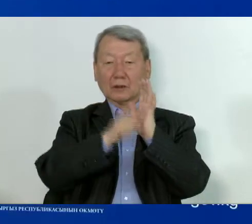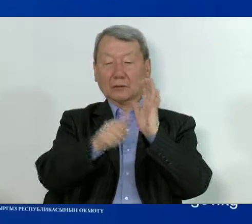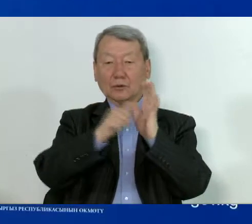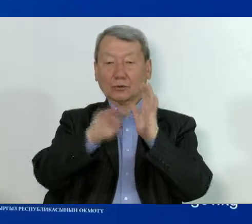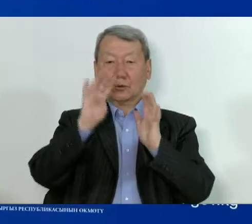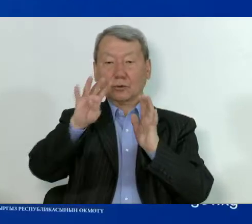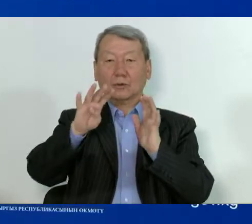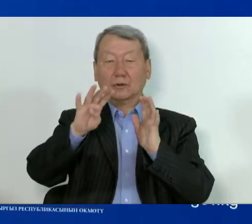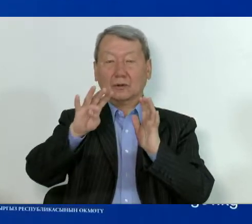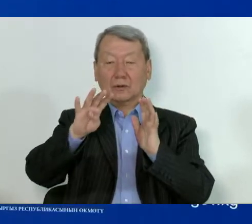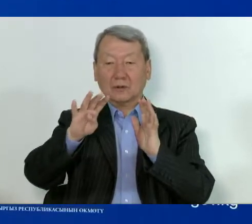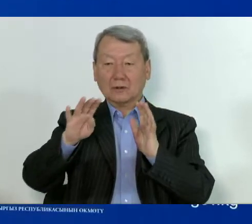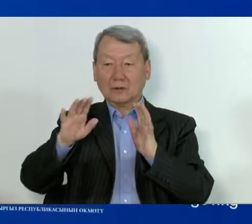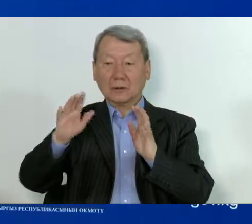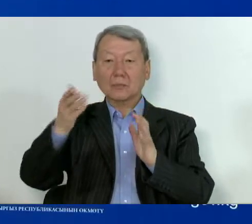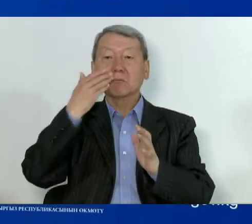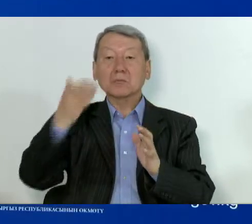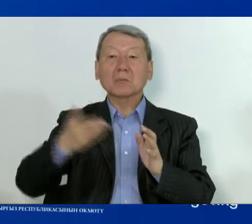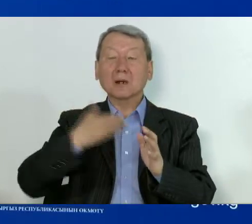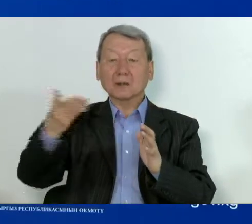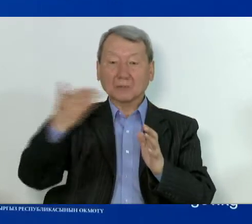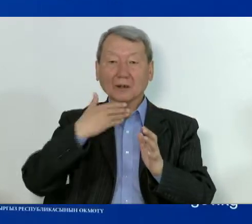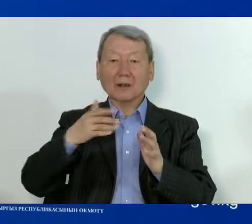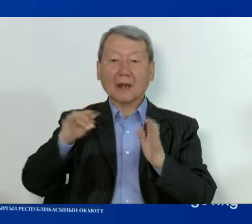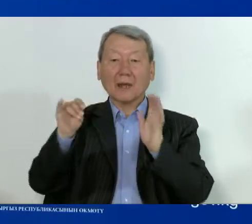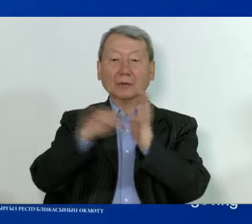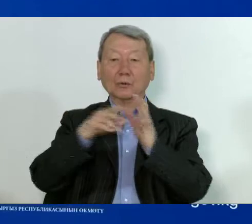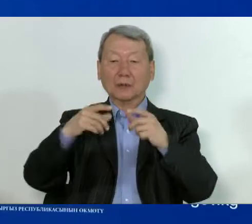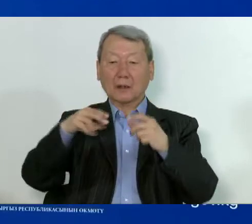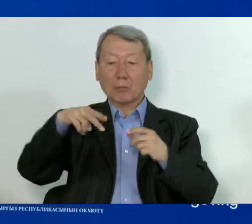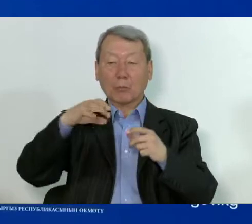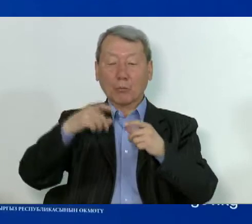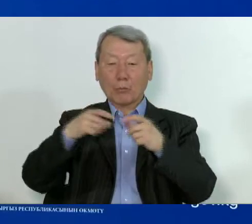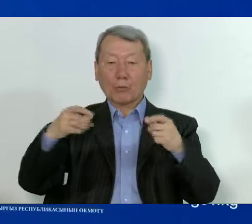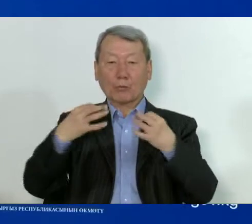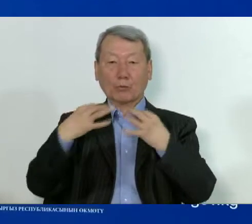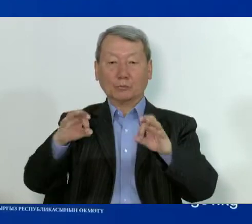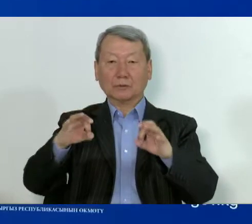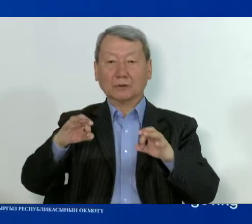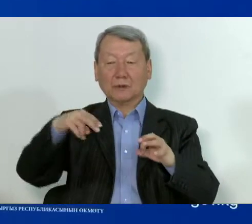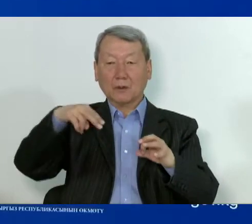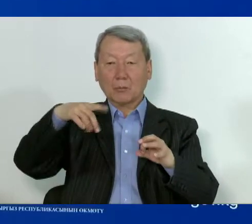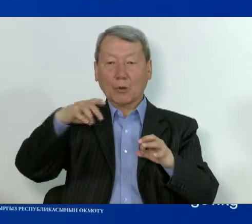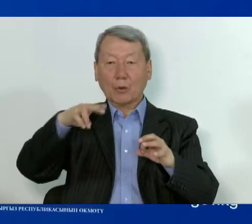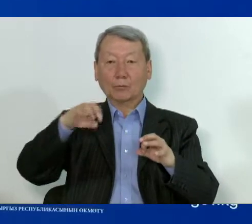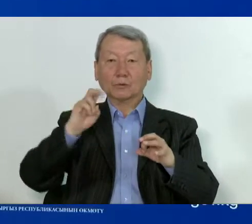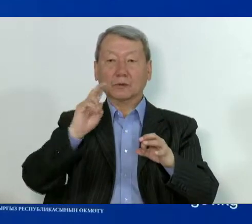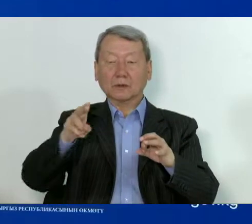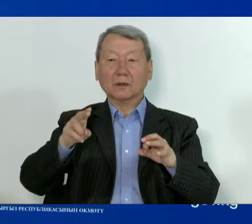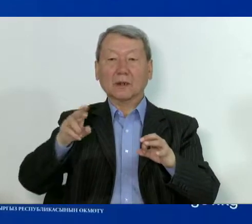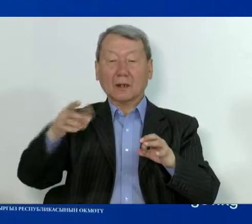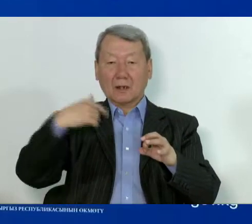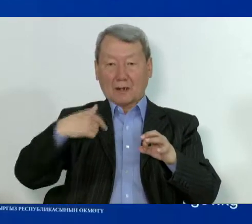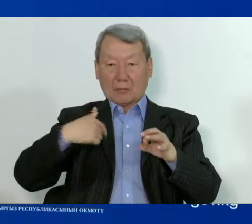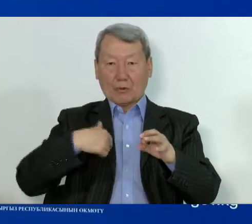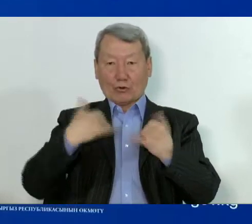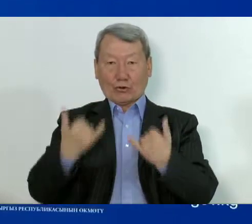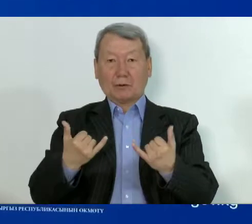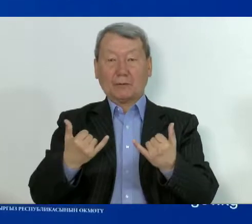19864 кайрылуу келди бизге. Ошол негизинде биз